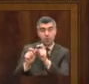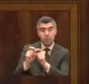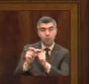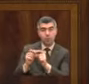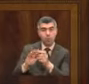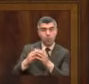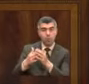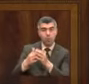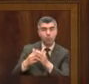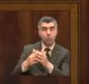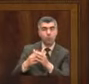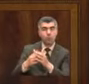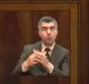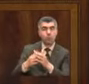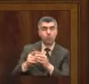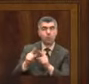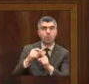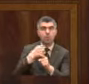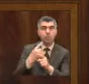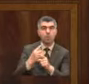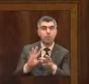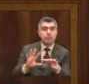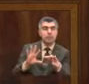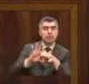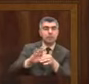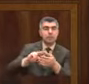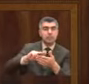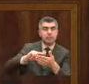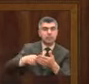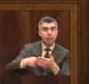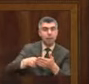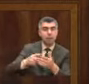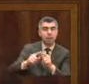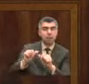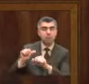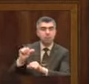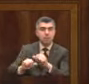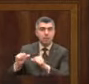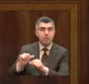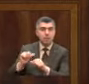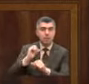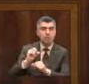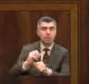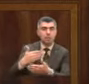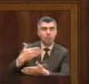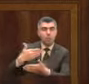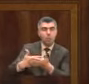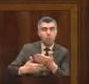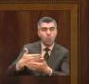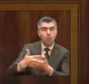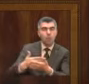الأسطر الاجتماعية ناتج على الاتفاقية المذكورة التي تم تغيير نمط الأسطر بالفوترة، بحيث يتم